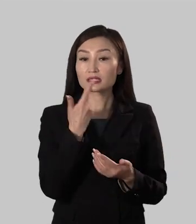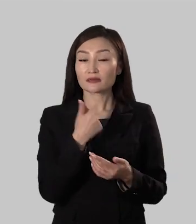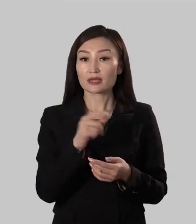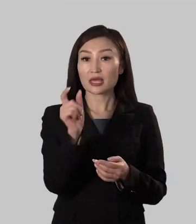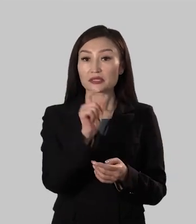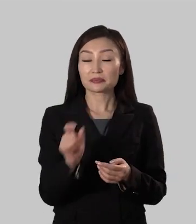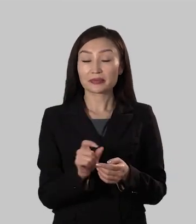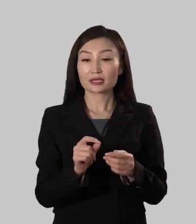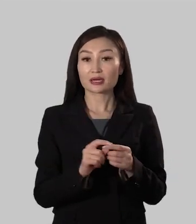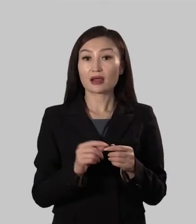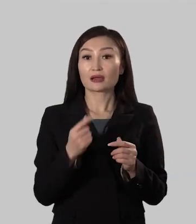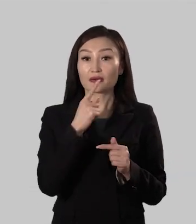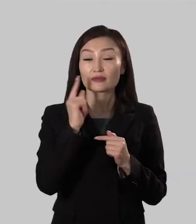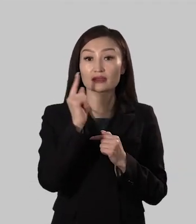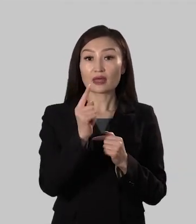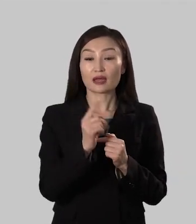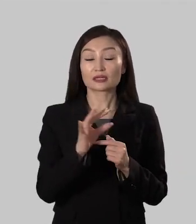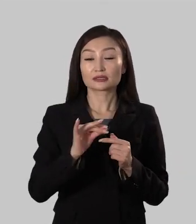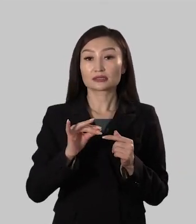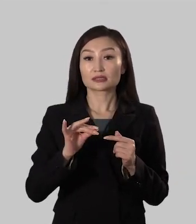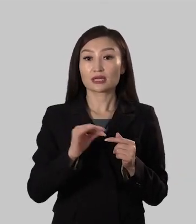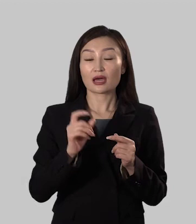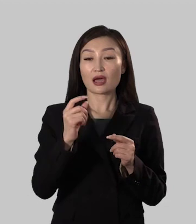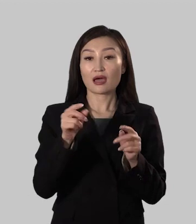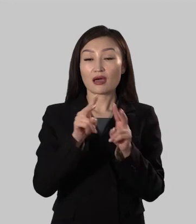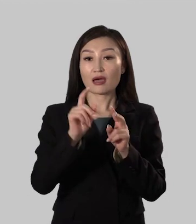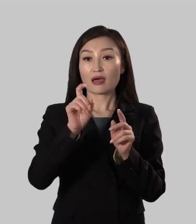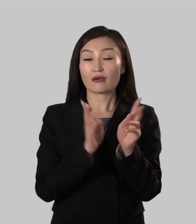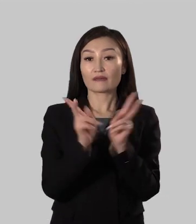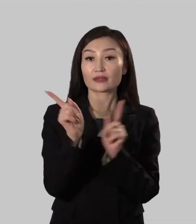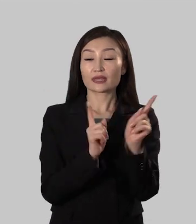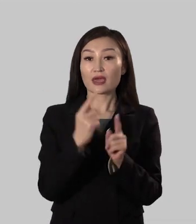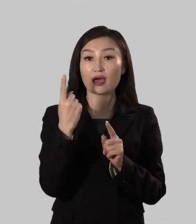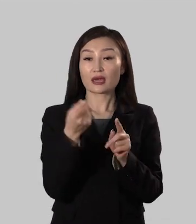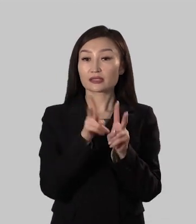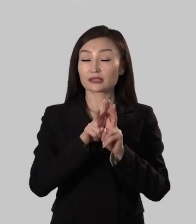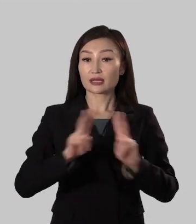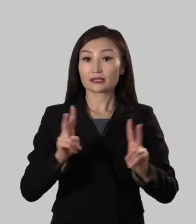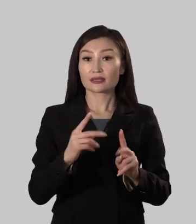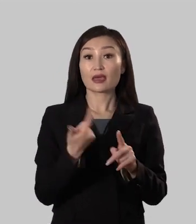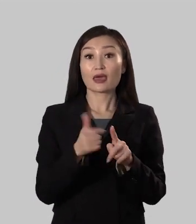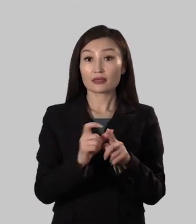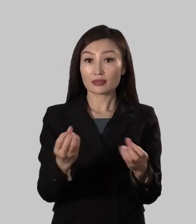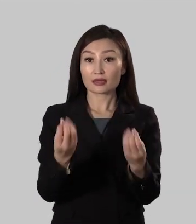Разноцветная спираль, раскрываясь, мчится вдаль. Завитки один в один. Это яркий